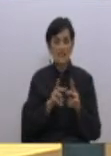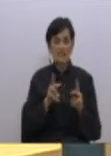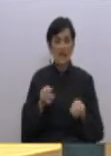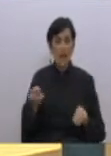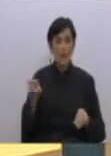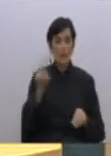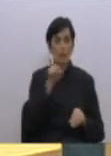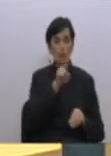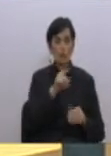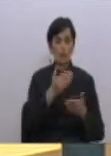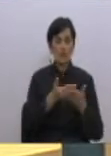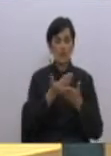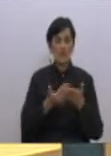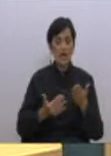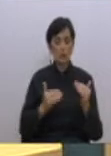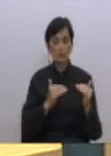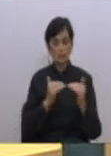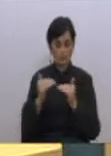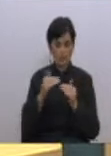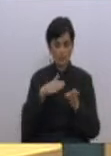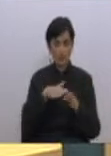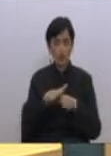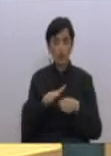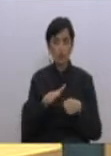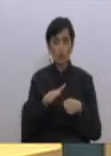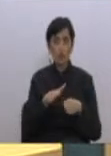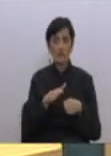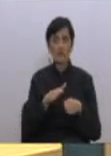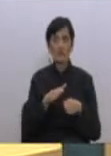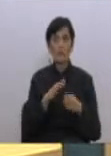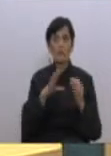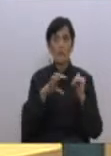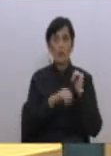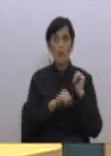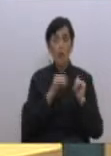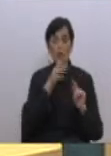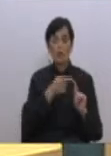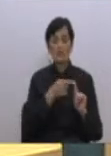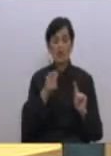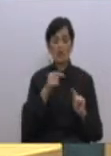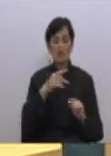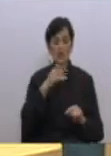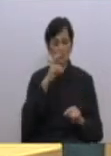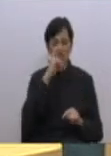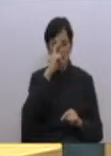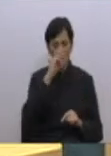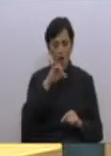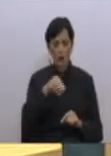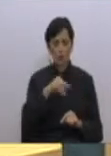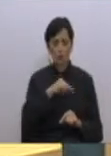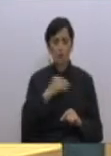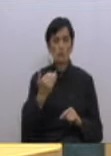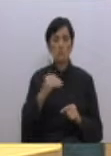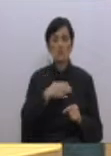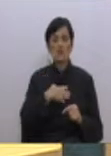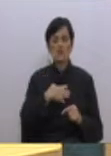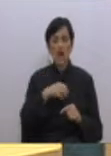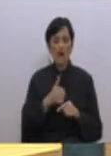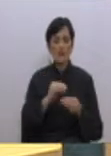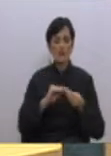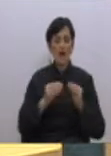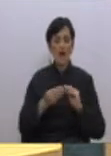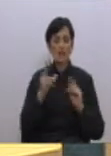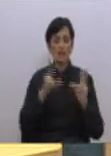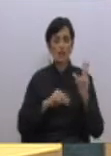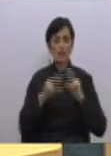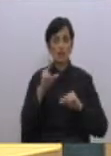სამინისტროდან რეკომენდაციების მაქსიმალურ შესრულებას. ბოლო წლებში სახელმწიფო აუდიტის სამსახურის მთავარ გამოწვევად